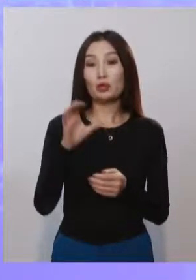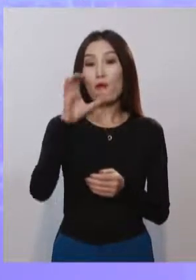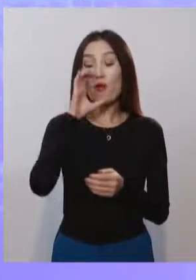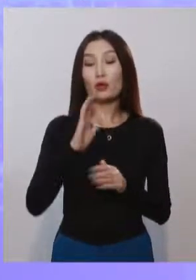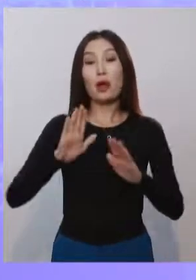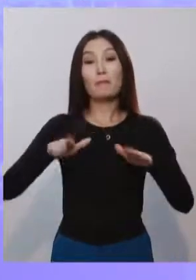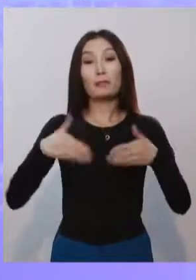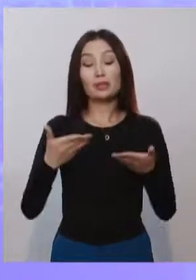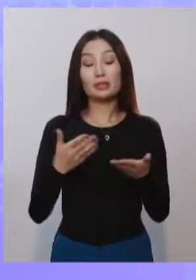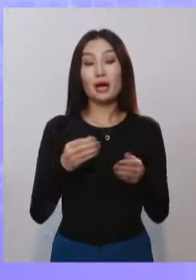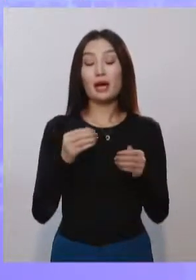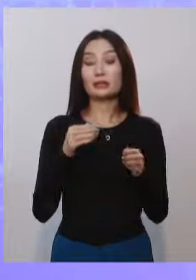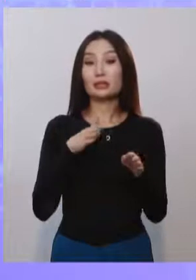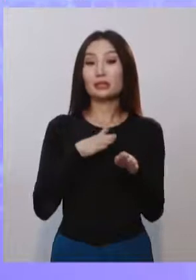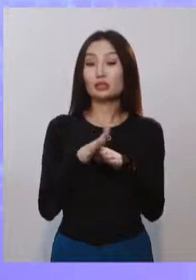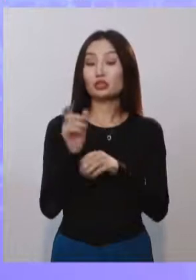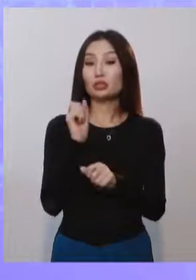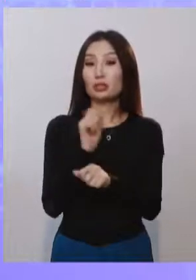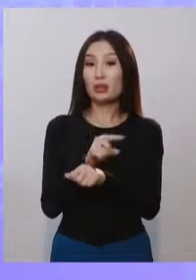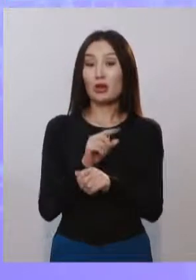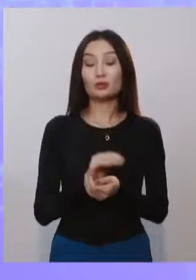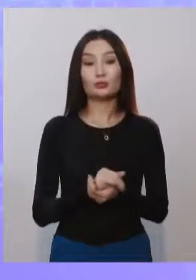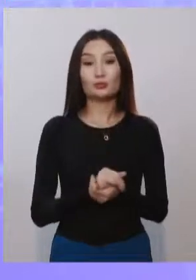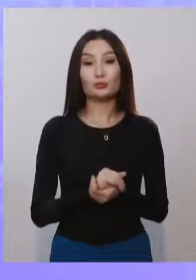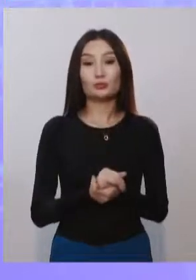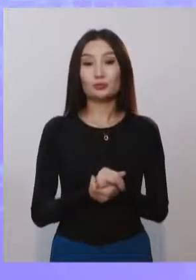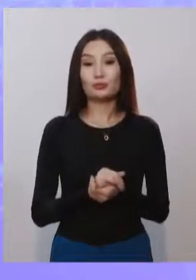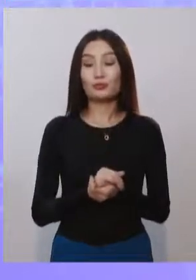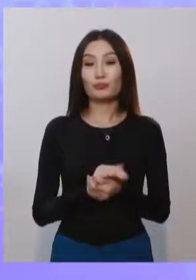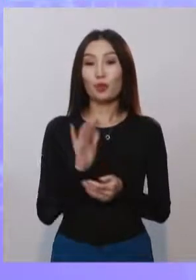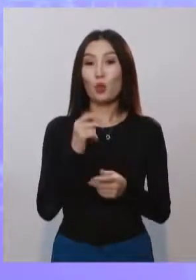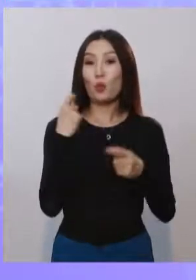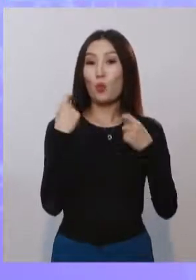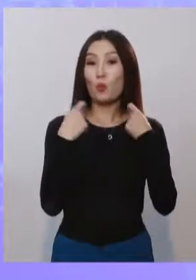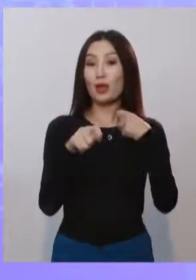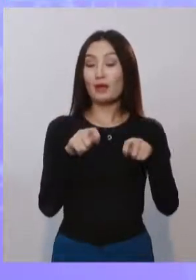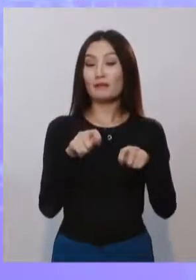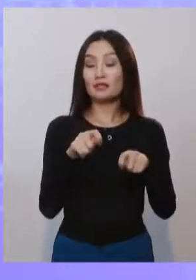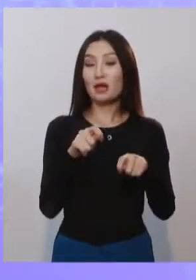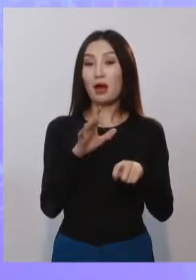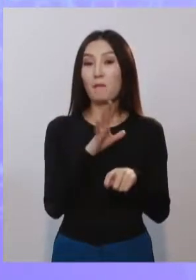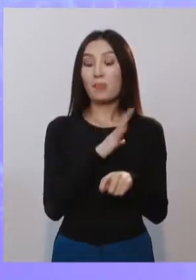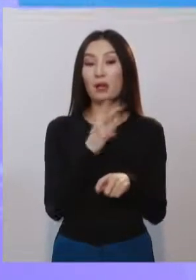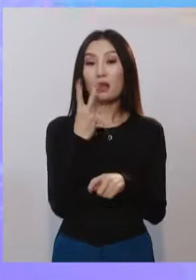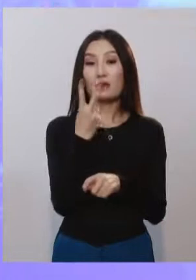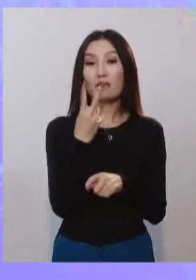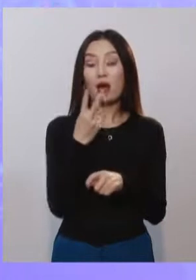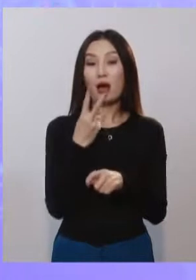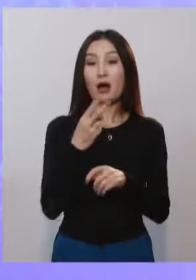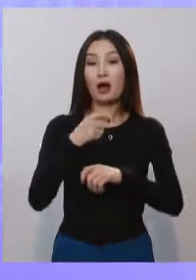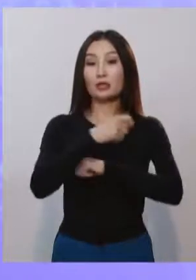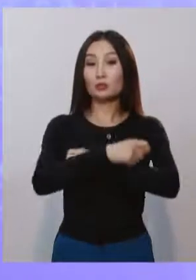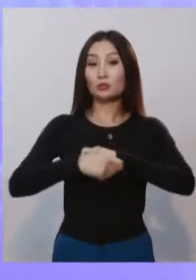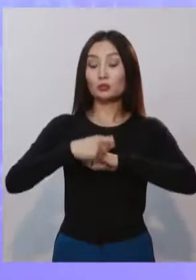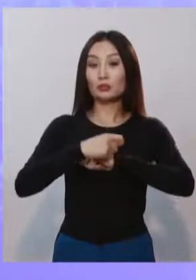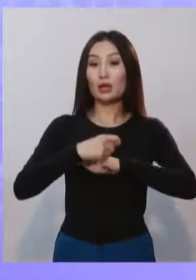предлагает решить задачу у продавца было два куска а ткани